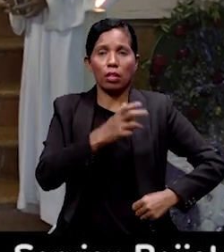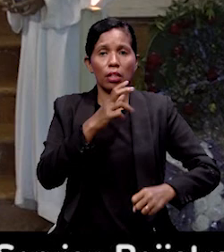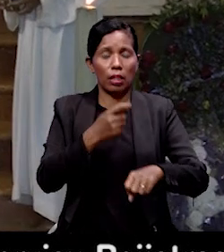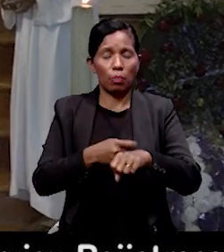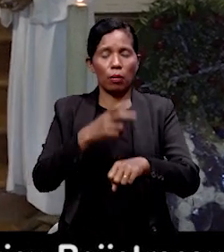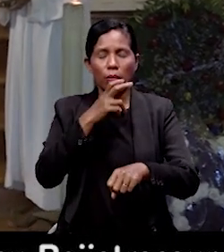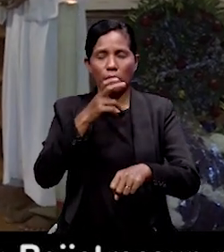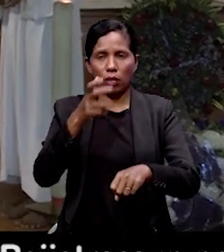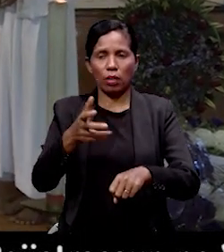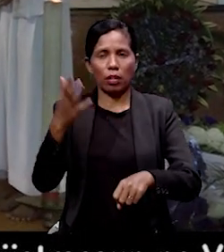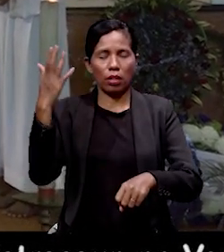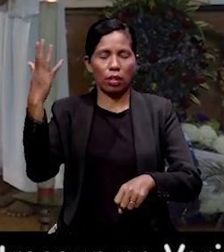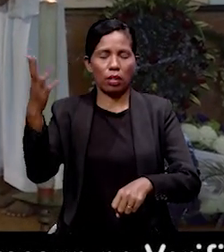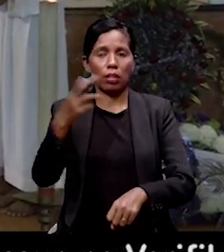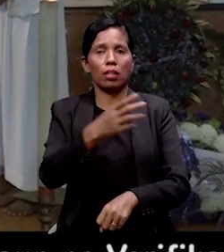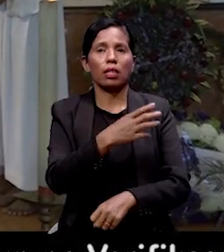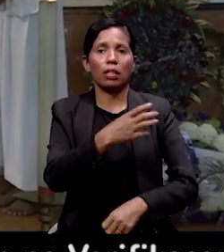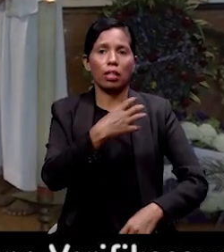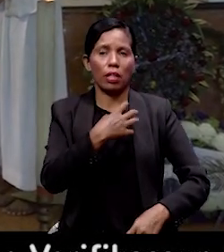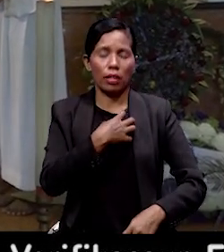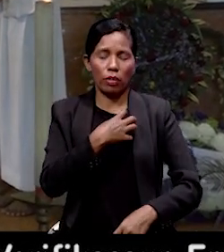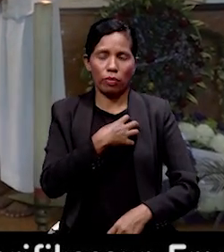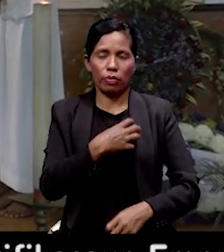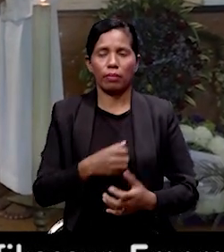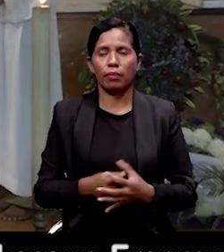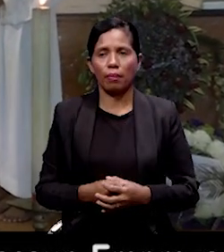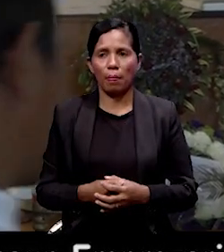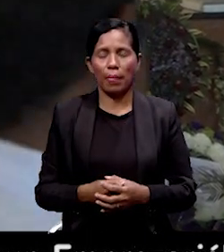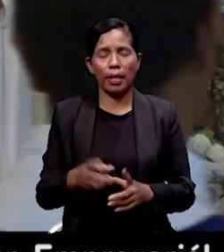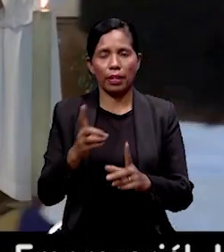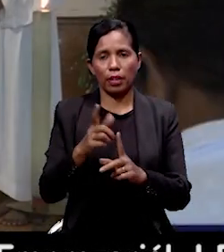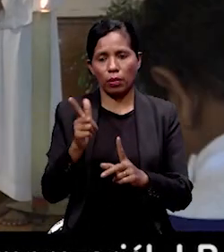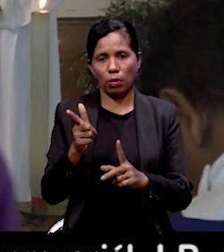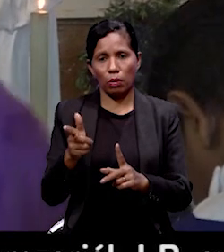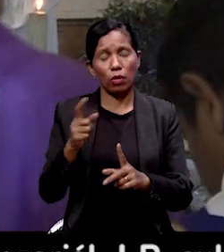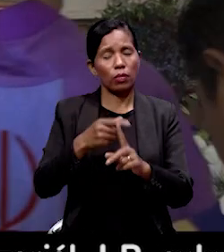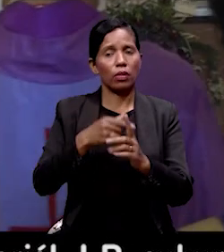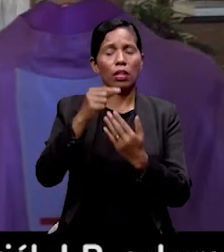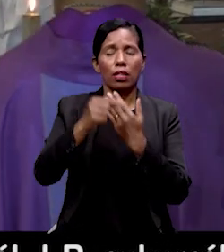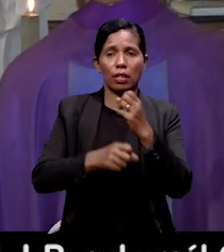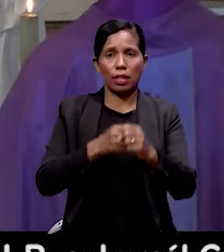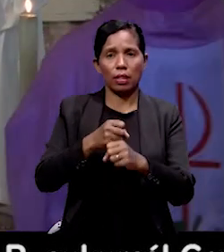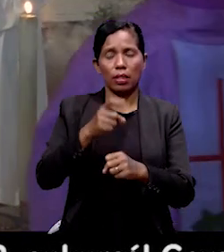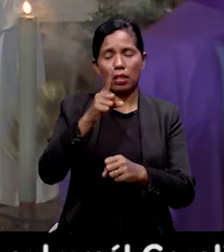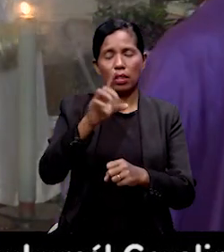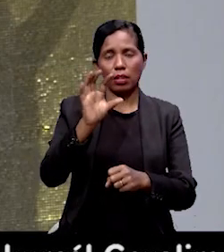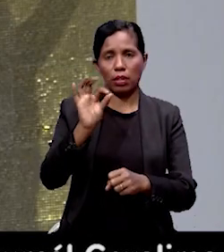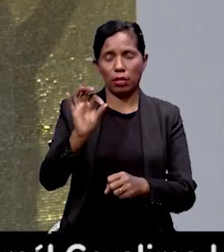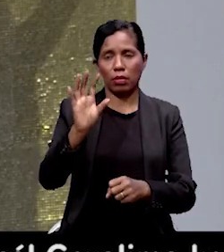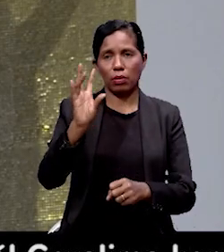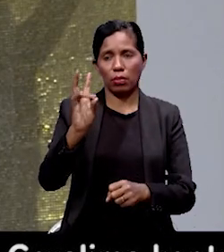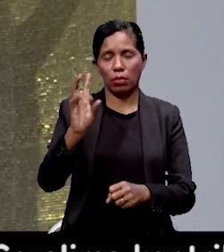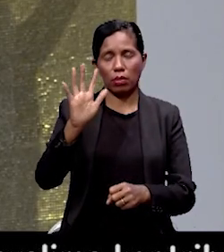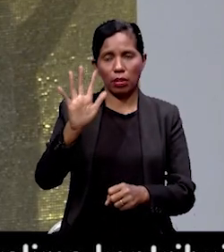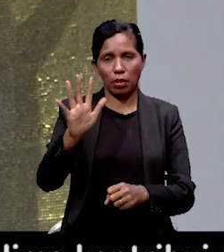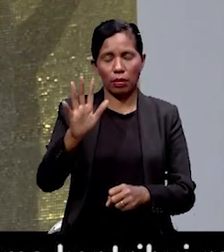iha quartel geral Taibesi. Iha lorong rua nulu fulan agustu tinang rihung ida atu sia hitu nulu resing lima